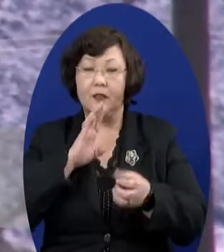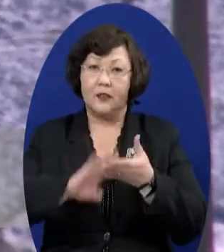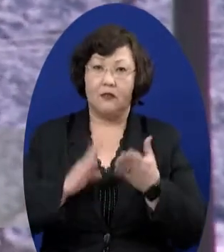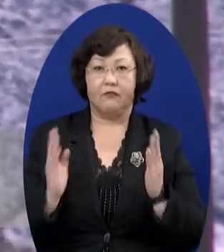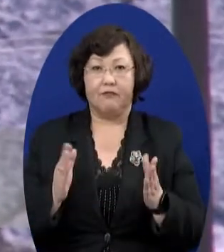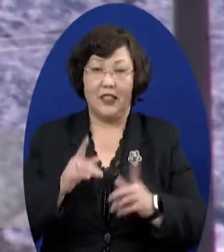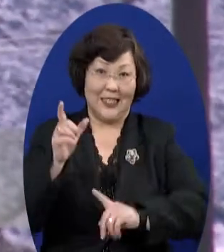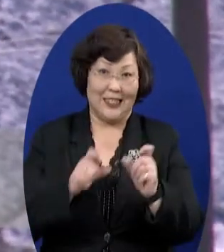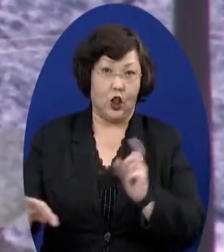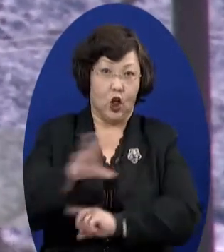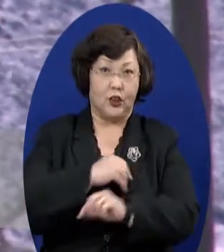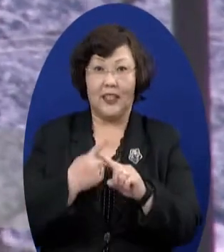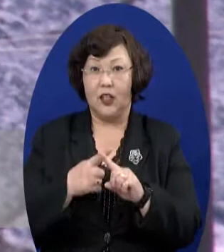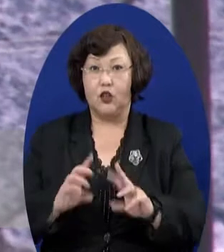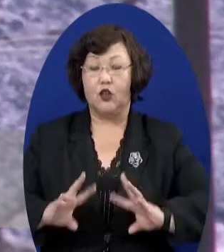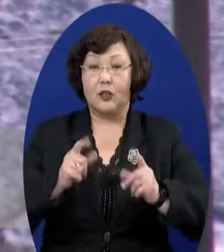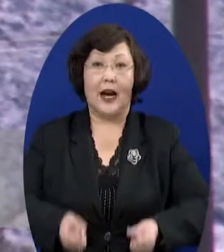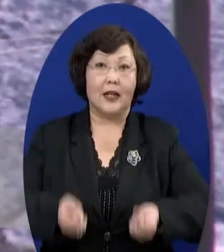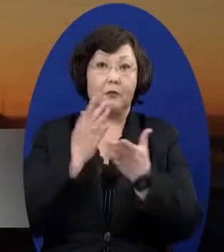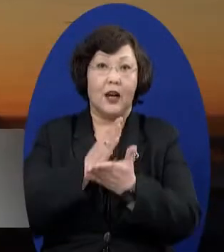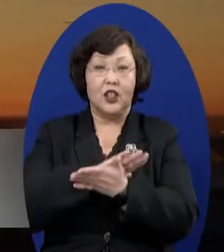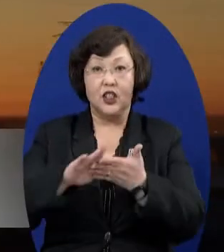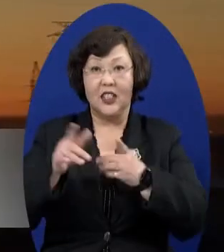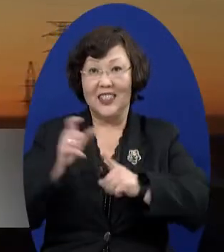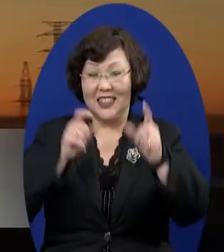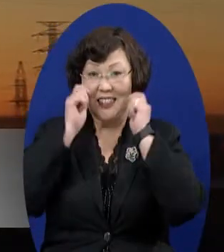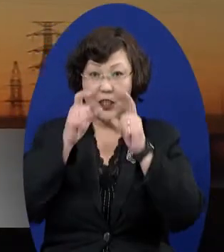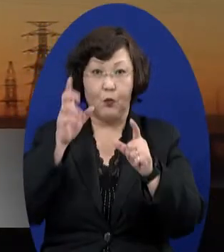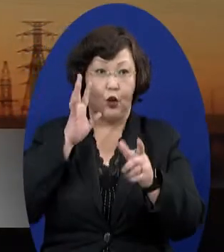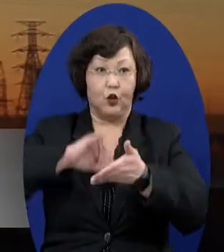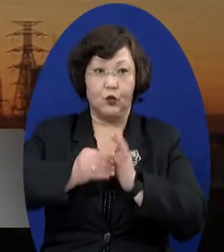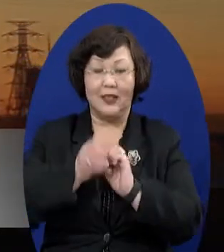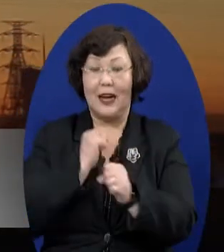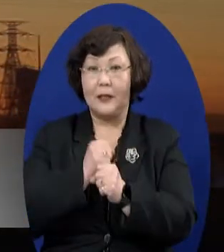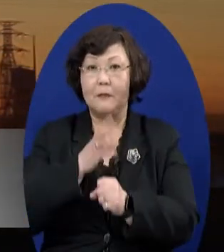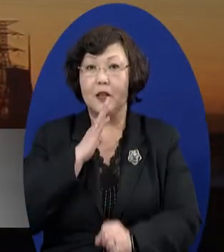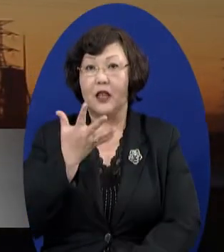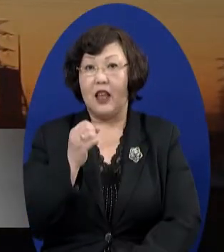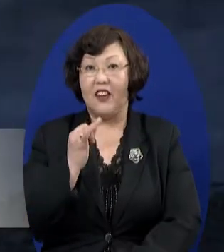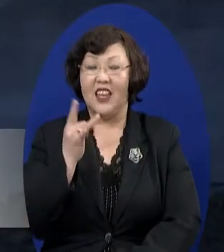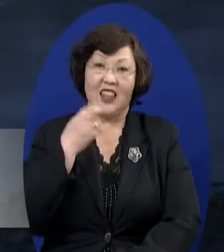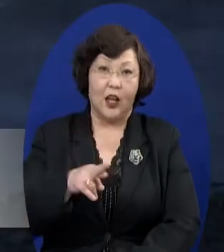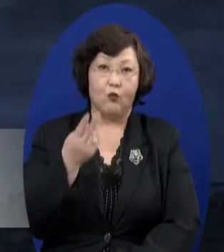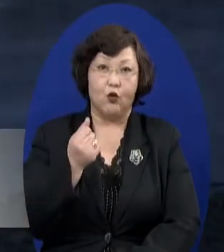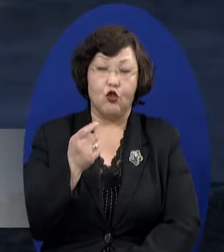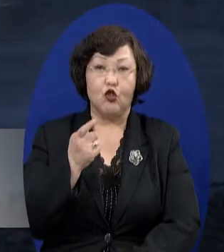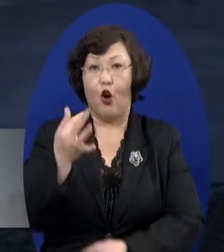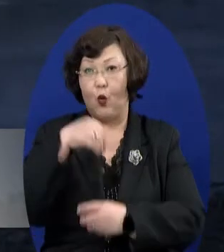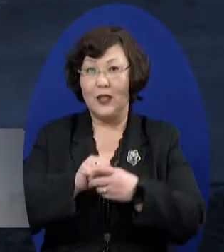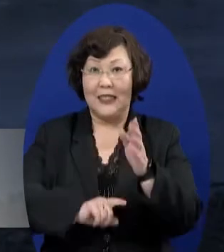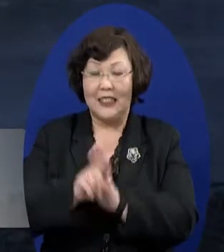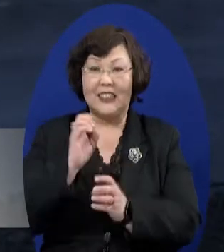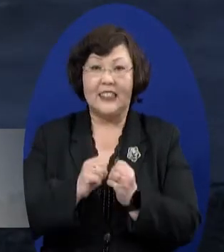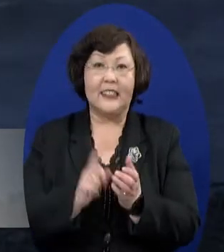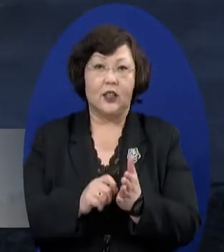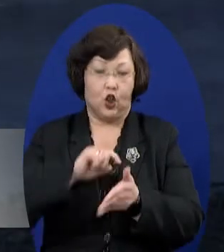нэрлэж болох хэд хэдэн эрэг өөрчлөлт гарчээ. Шин сэргэлтийн бодлогыг амжилттай хөдөлгөхөд 50 гаруй ихний төгрөгийн хөрөнгө оруулалт ихний ээлжинд шаардлагатай гэх тооцоо